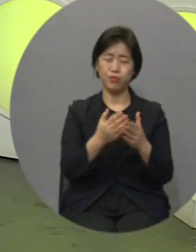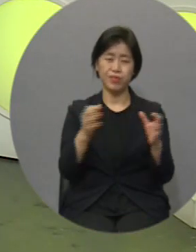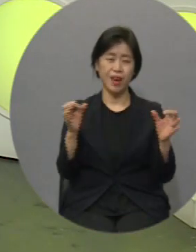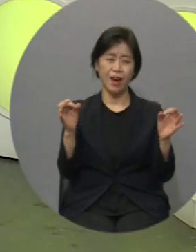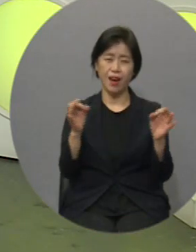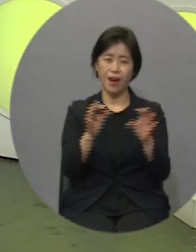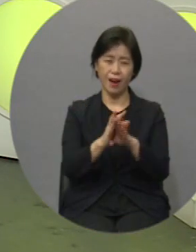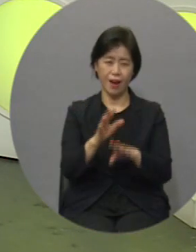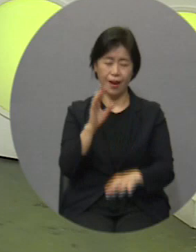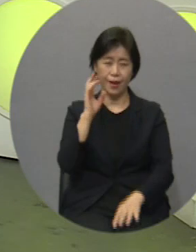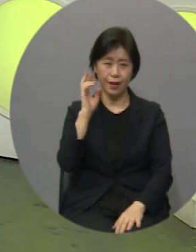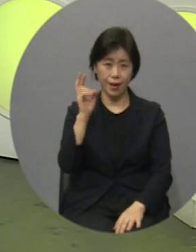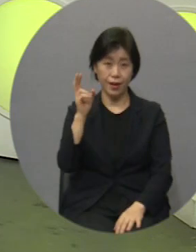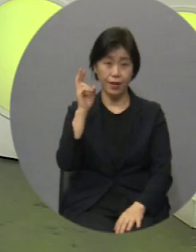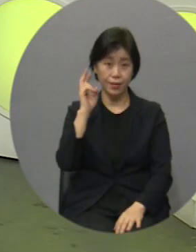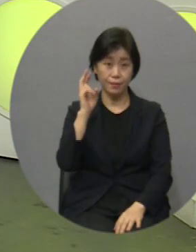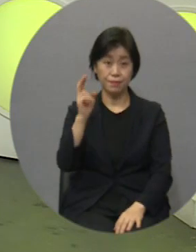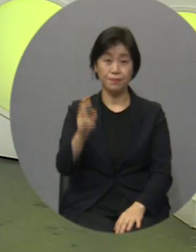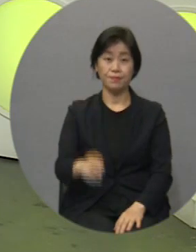날아가겠네.